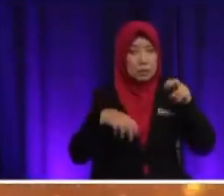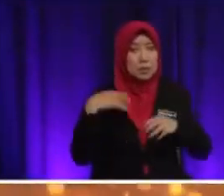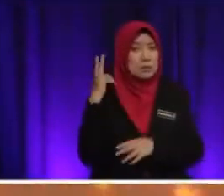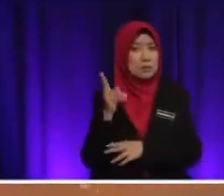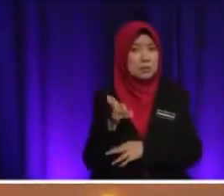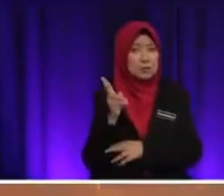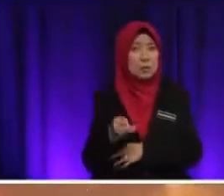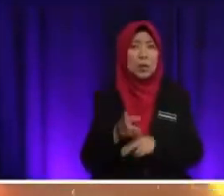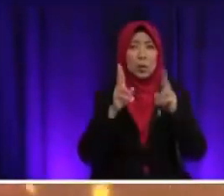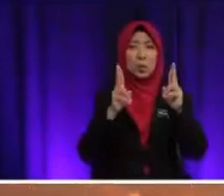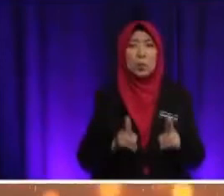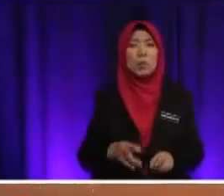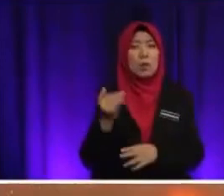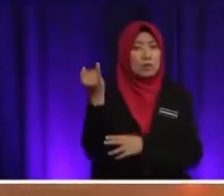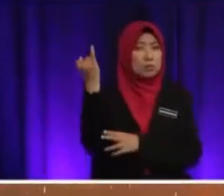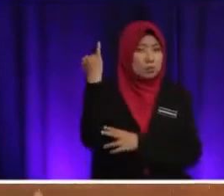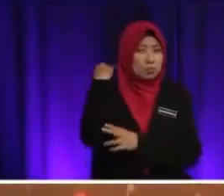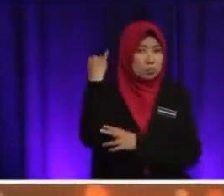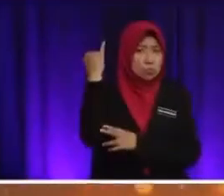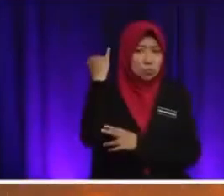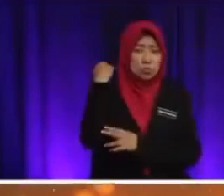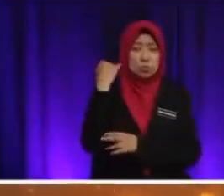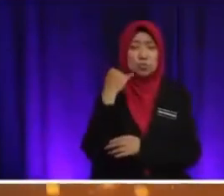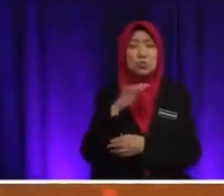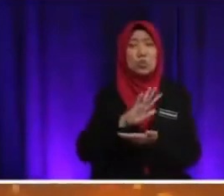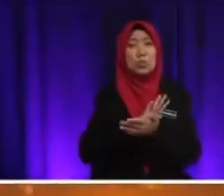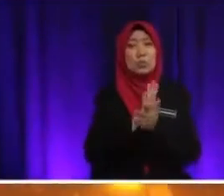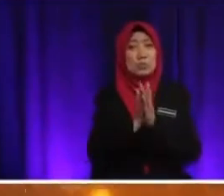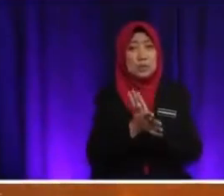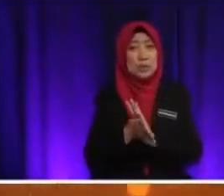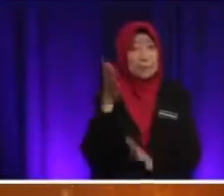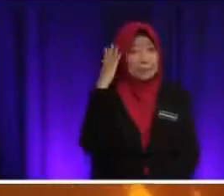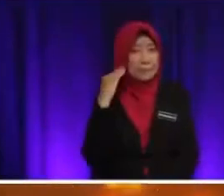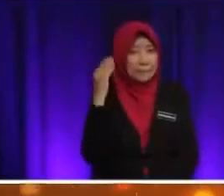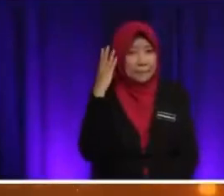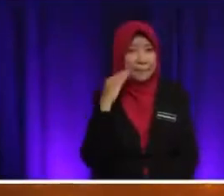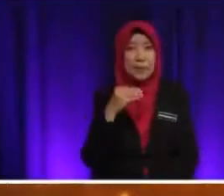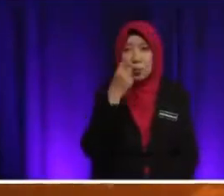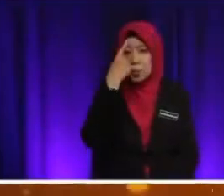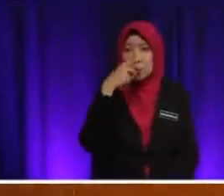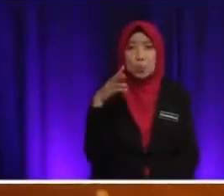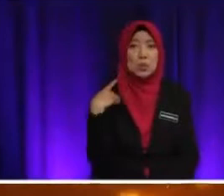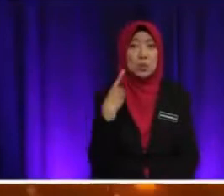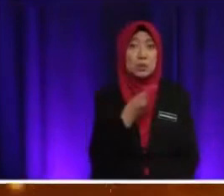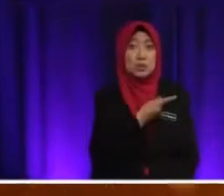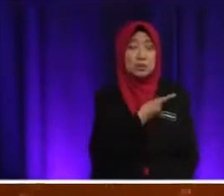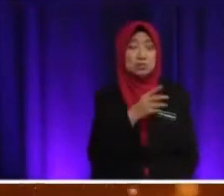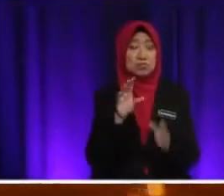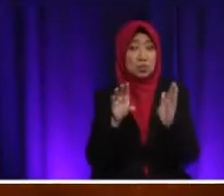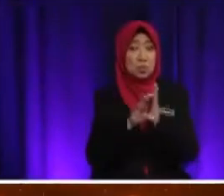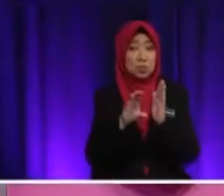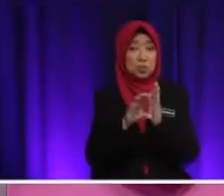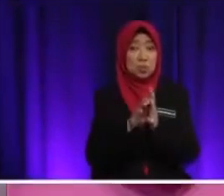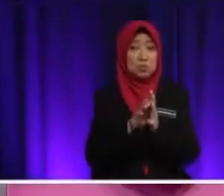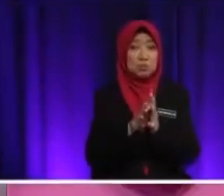umat-umat yang terdahulu agar menjadi pedoman kepada kita dalam kehidupan kita pada hari ini. Macam kita ceritakan tentang sejarah kaum Ad, kaum